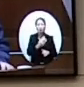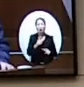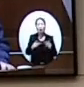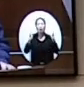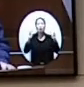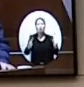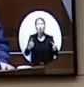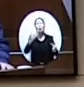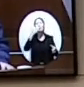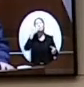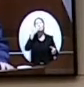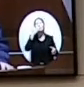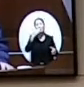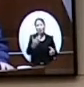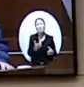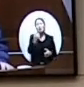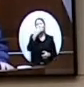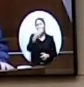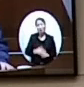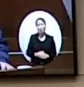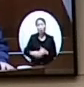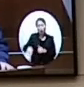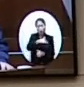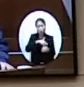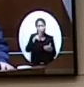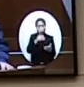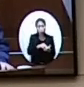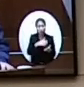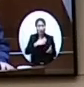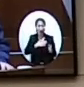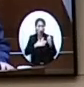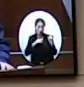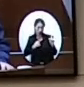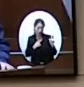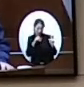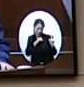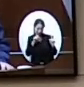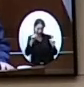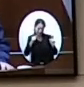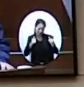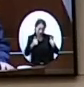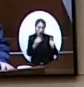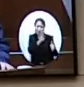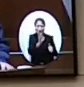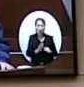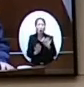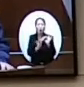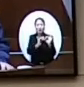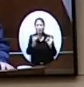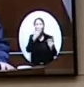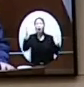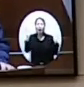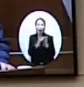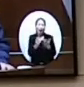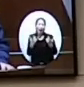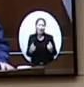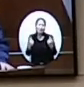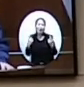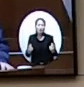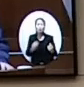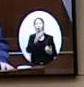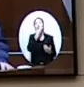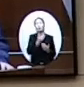수 있습니다. 환경 문제는 한 사람의 열 걸음보다 열 사람의 한 걸음이 더 소중하다고